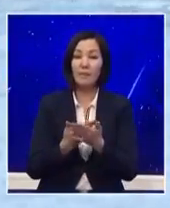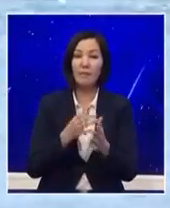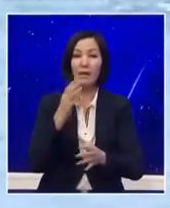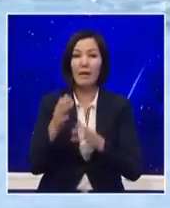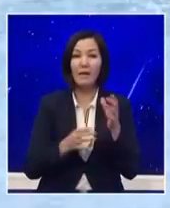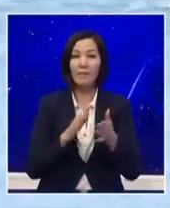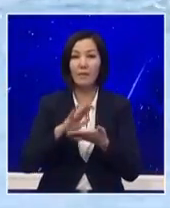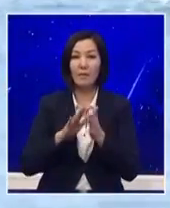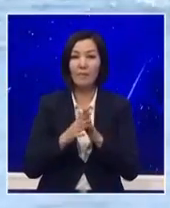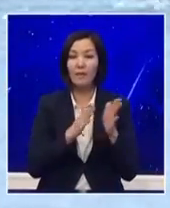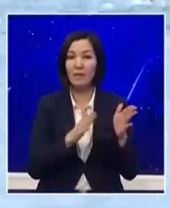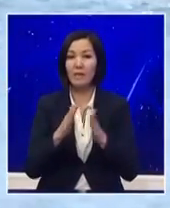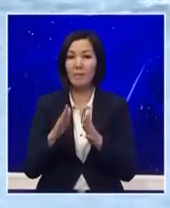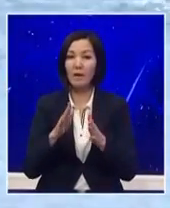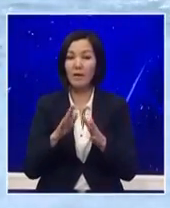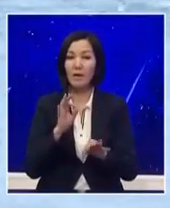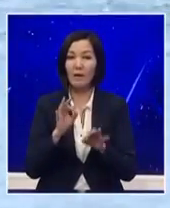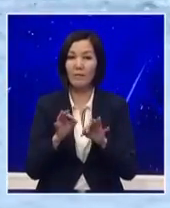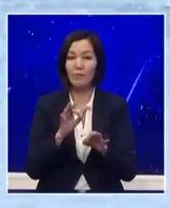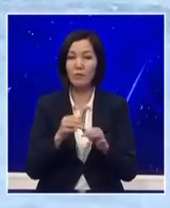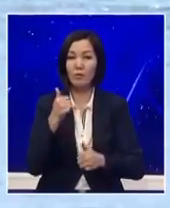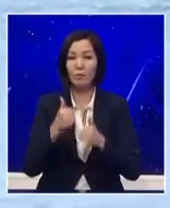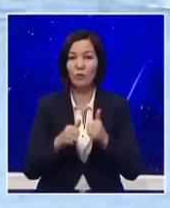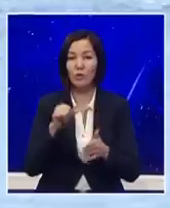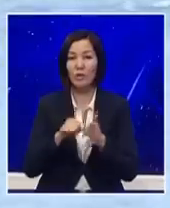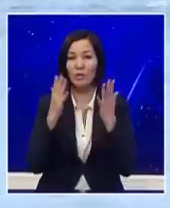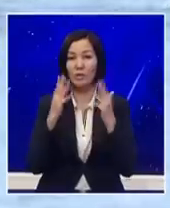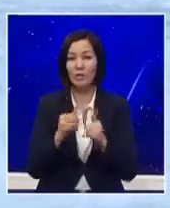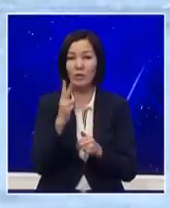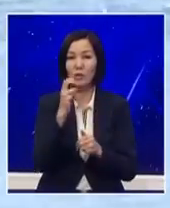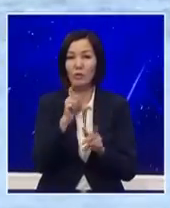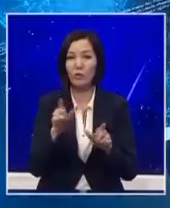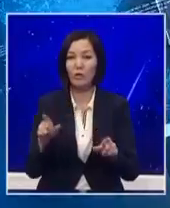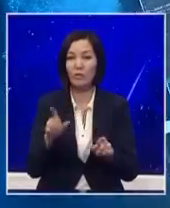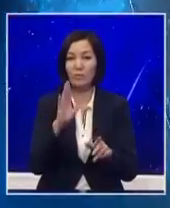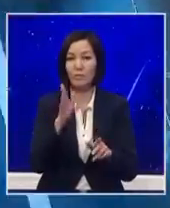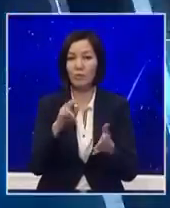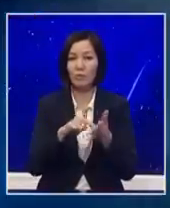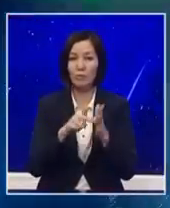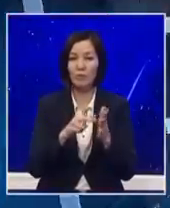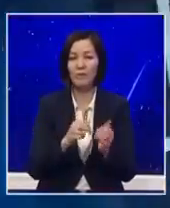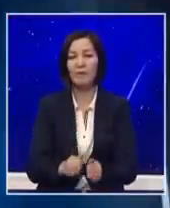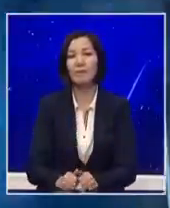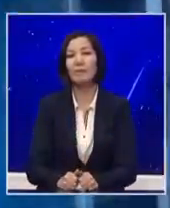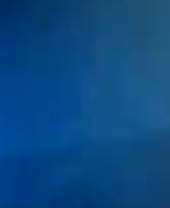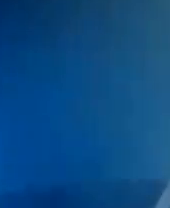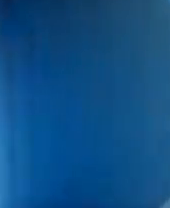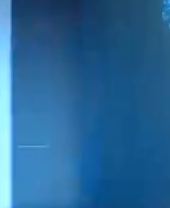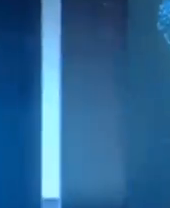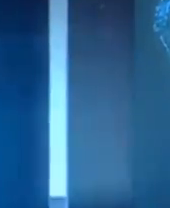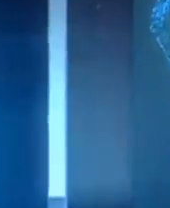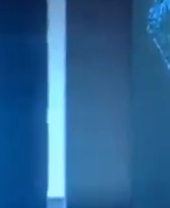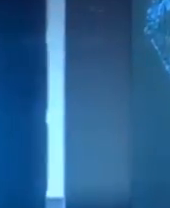әлемдегі эпиджағдай тұрақталса, турнирде өнер көрсетушілер саны 200-ден асады деп күтіліп отыр. Жарқын Нұрланұлы, Абылай Құттықбай,